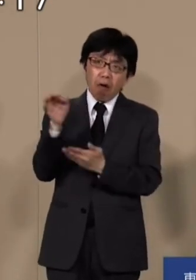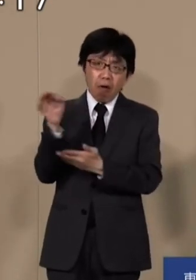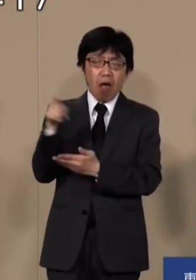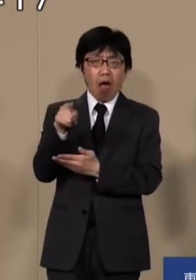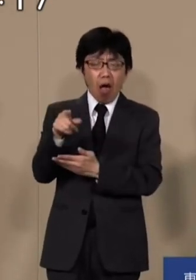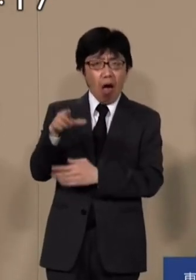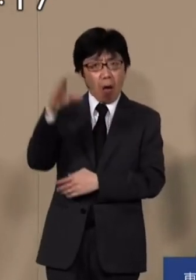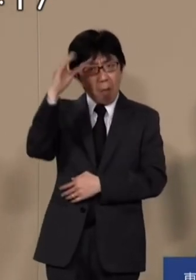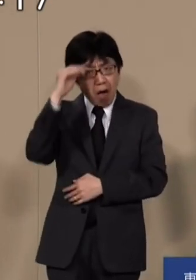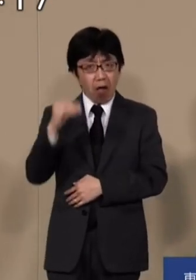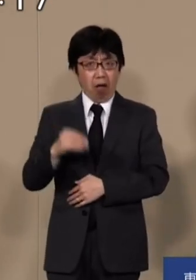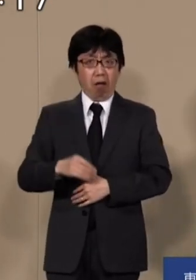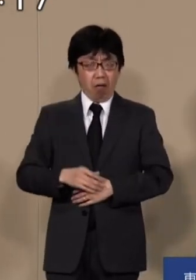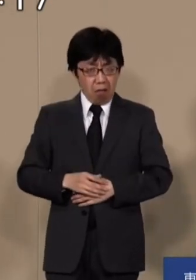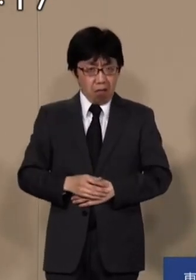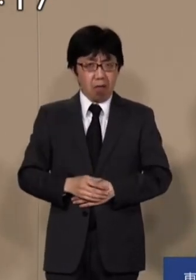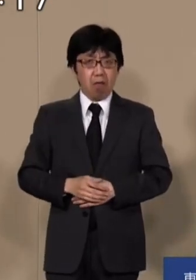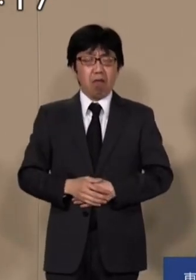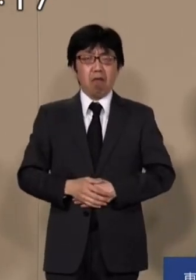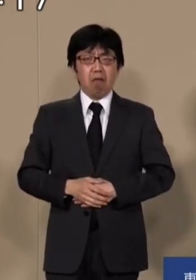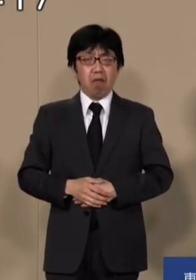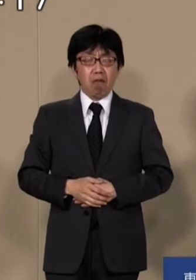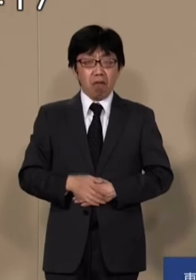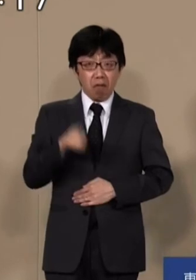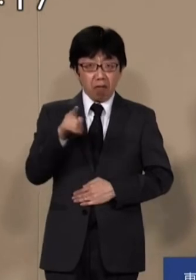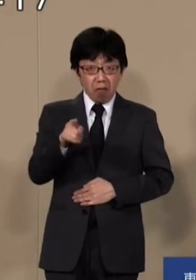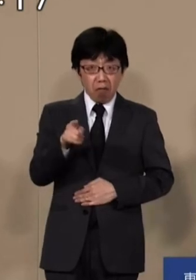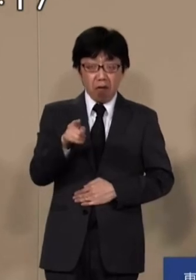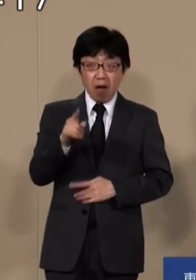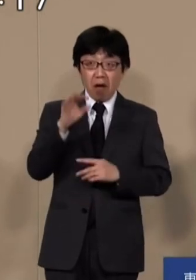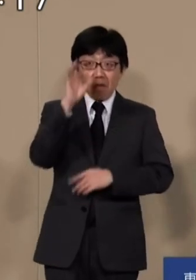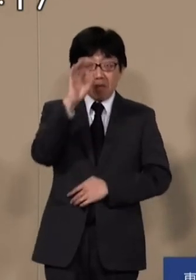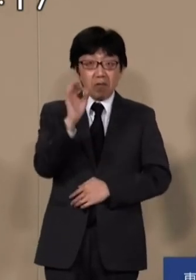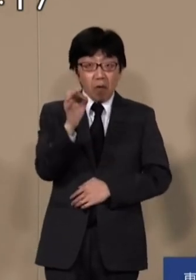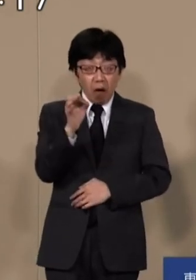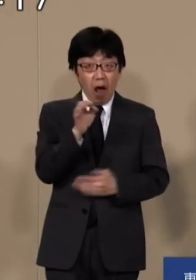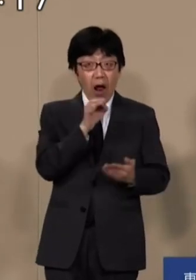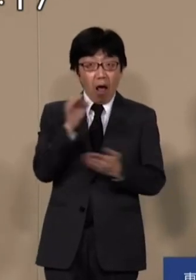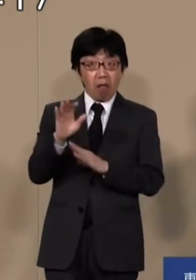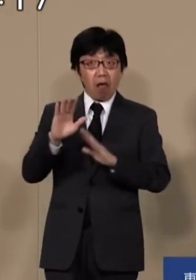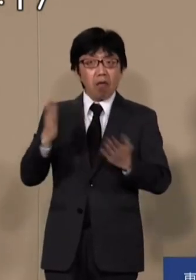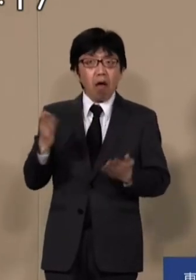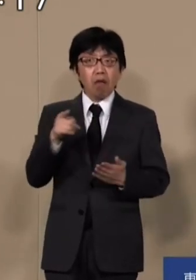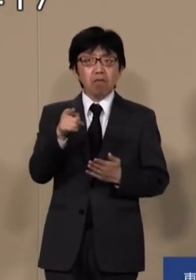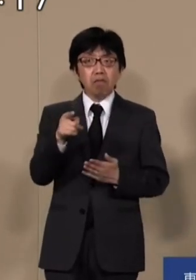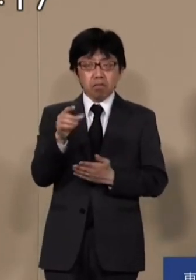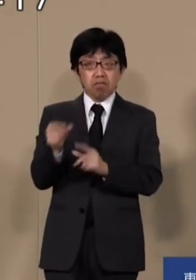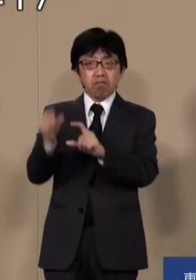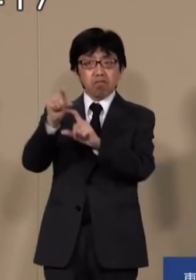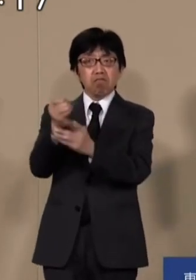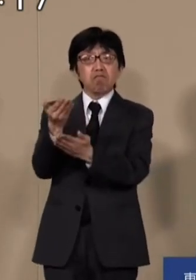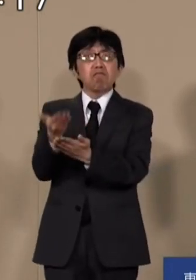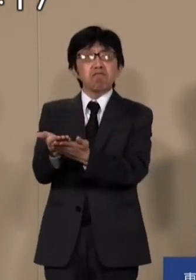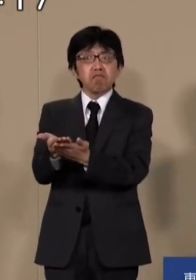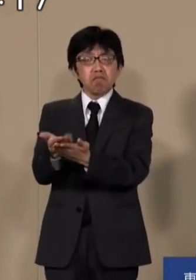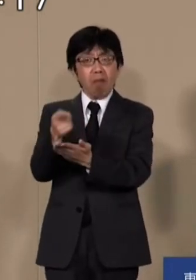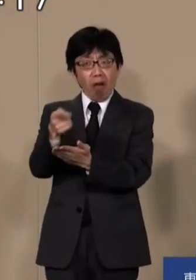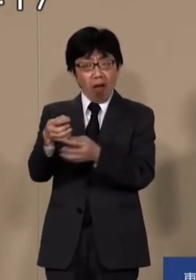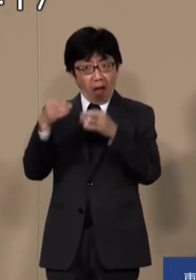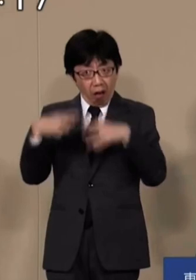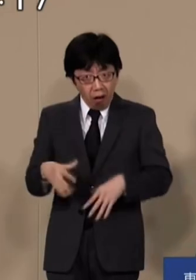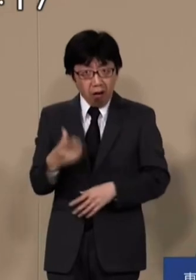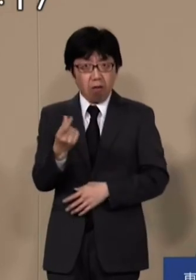バカバカしいと思いませんか受信料を支払っていない方の分まで負担させられていることもバカバカしいと